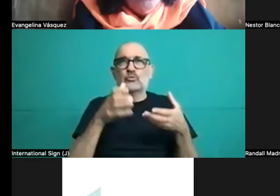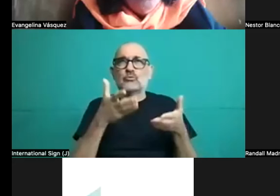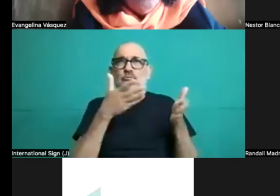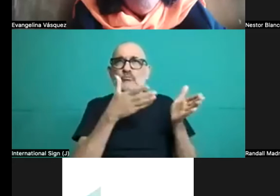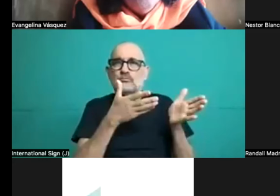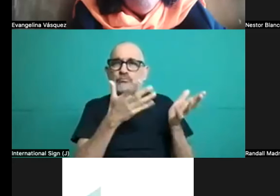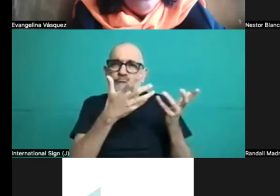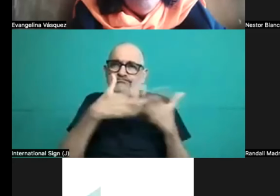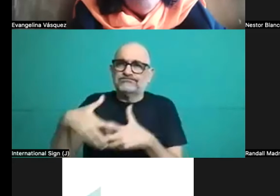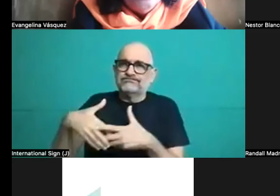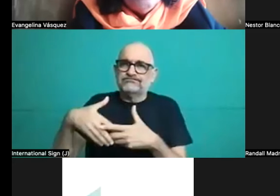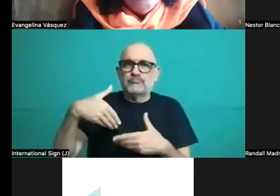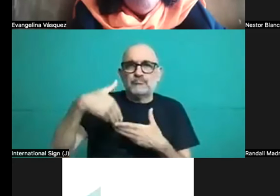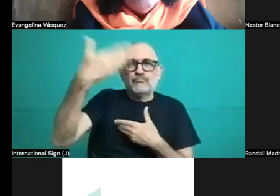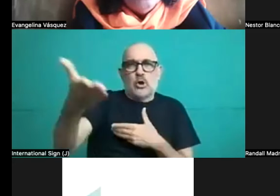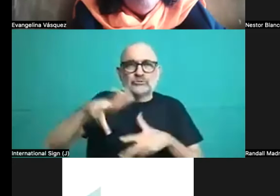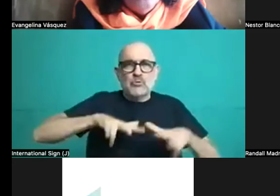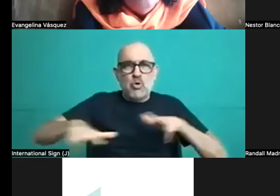question est la suivante.